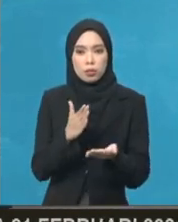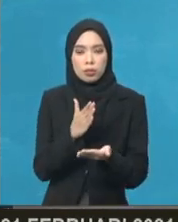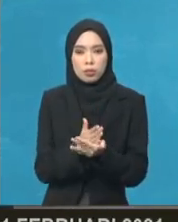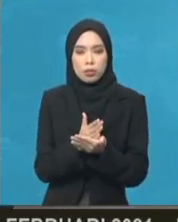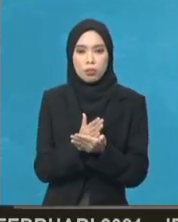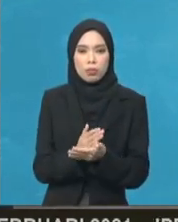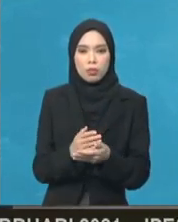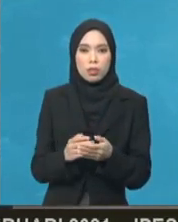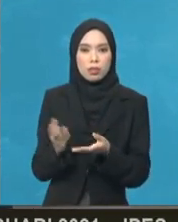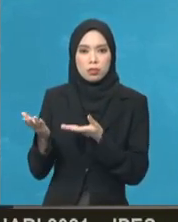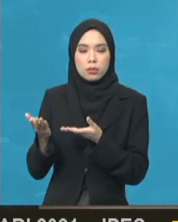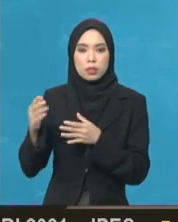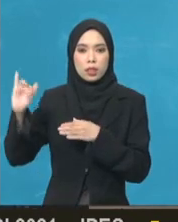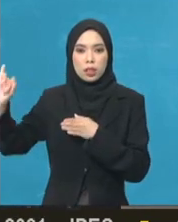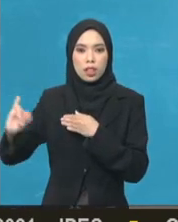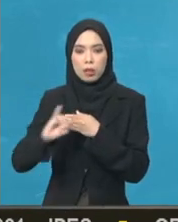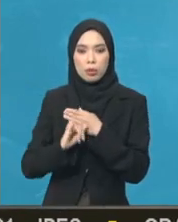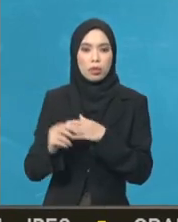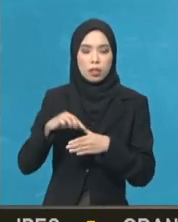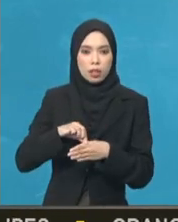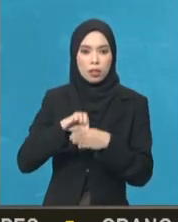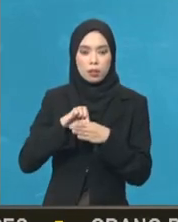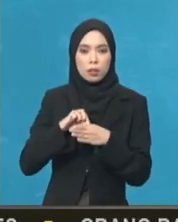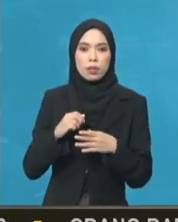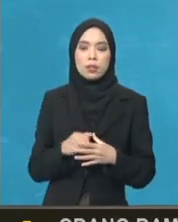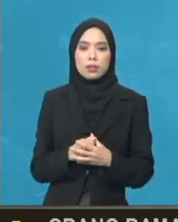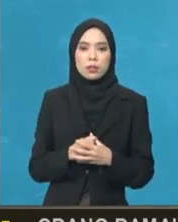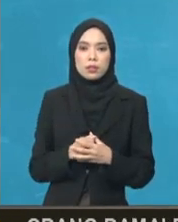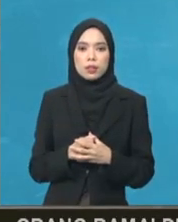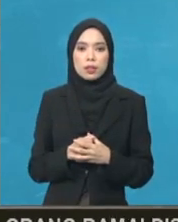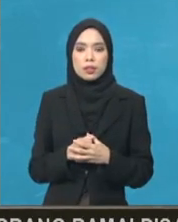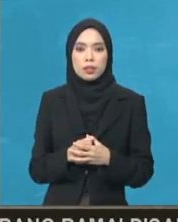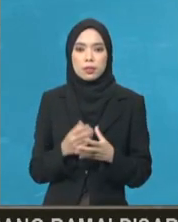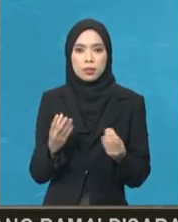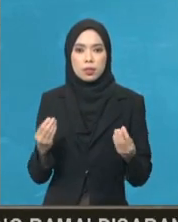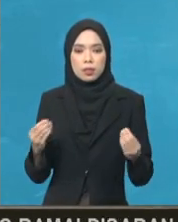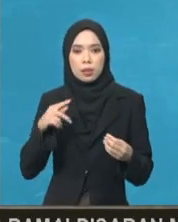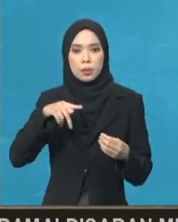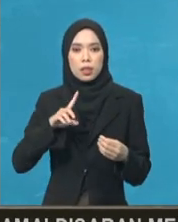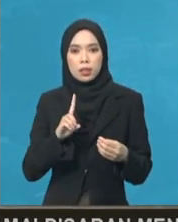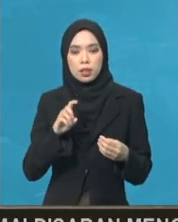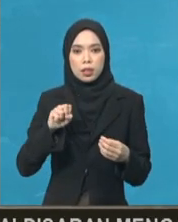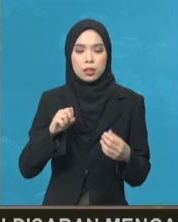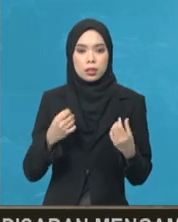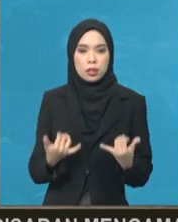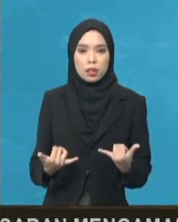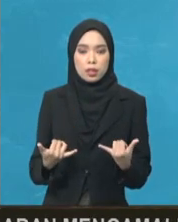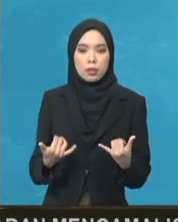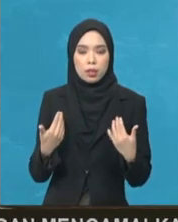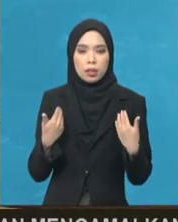impor beberapa inisiatif juga diambil bagi memperbaiki beberapa bagian operasi pdsq ini mempunyai